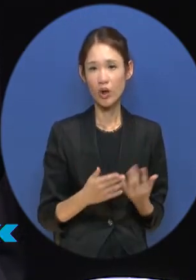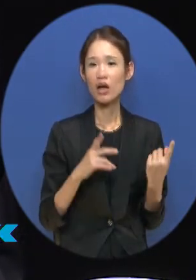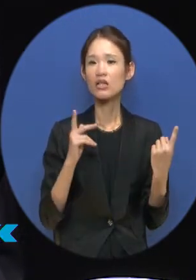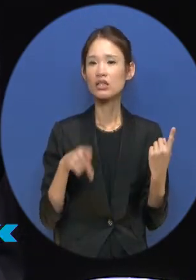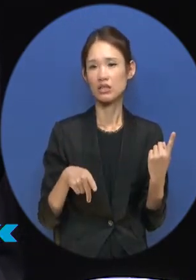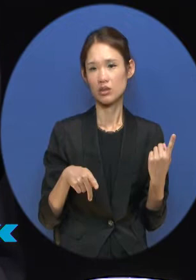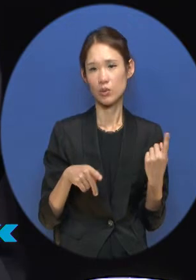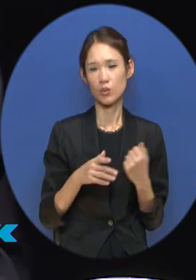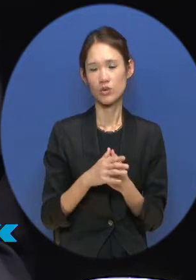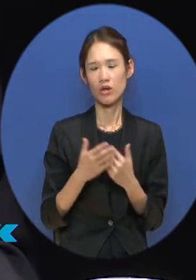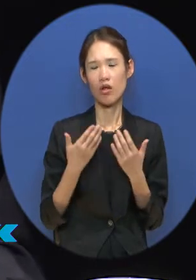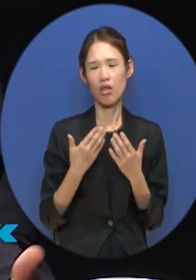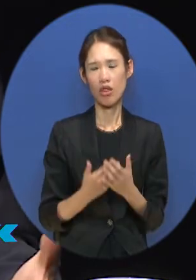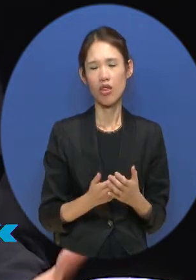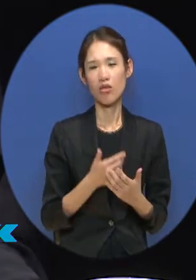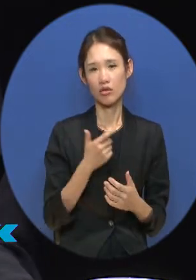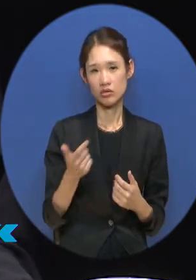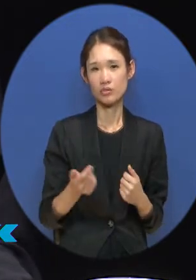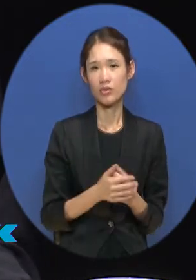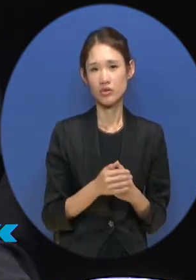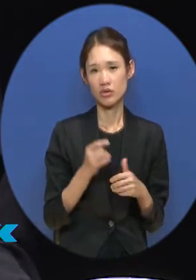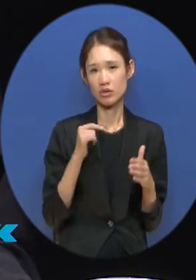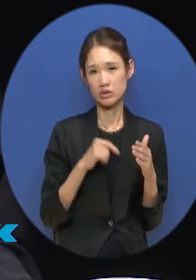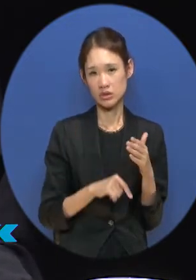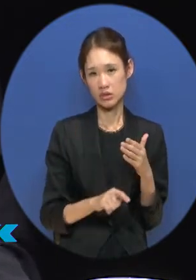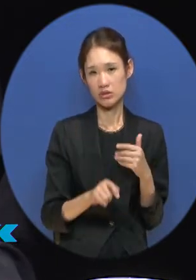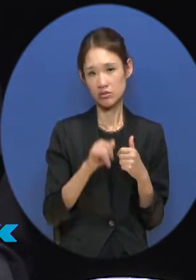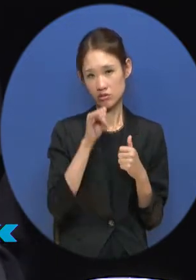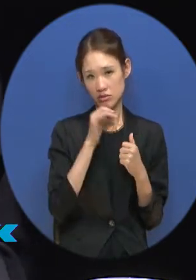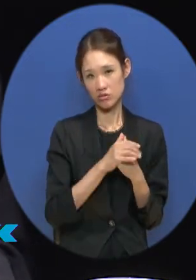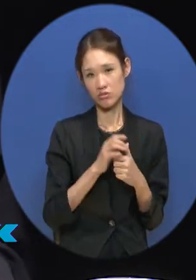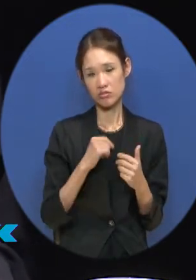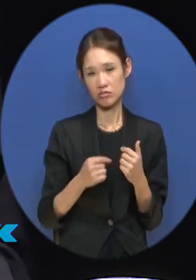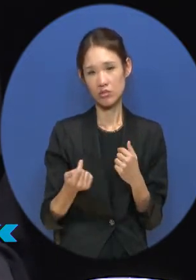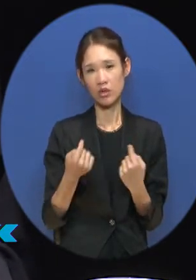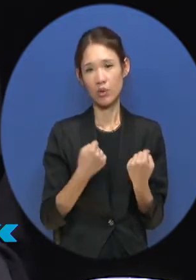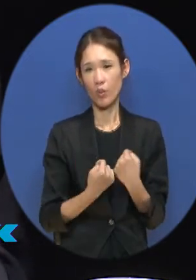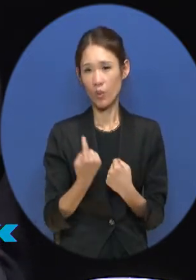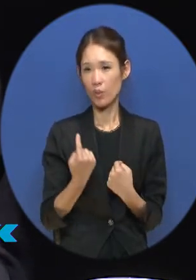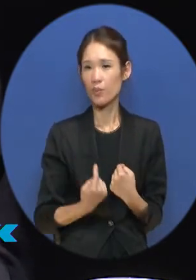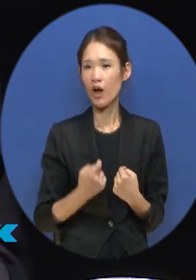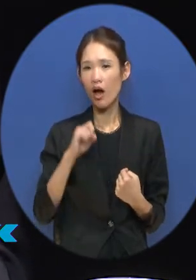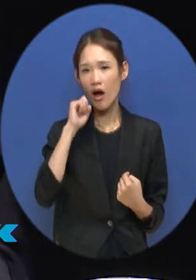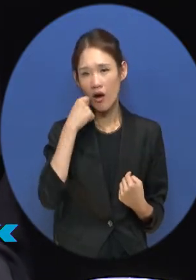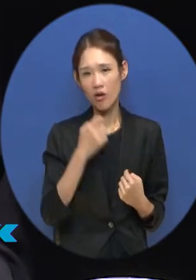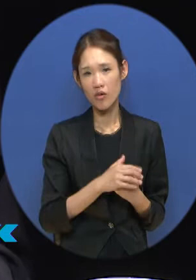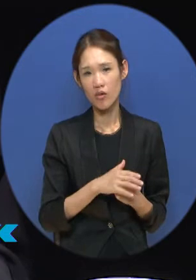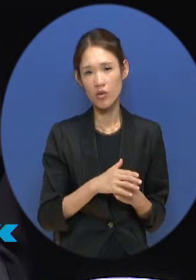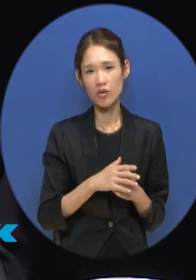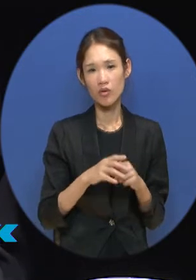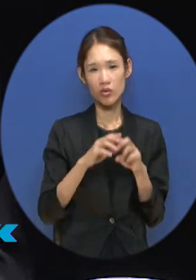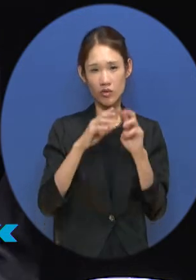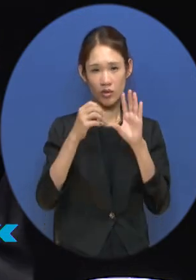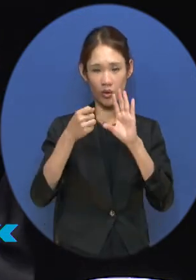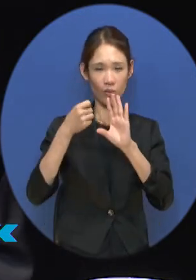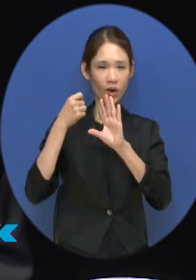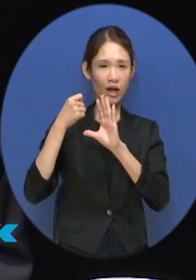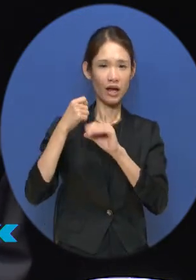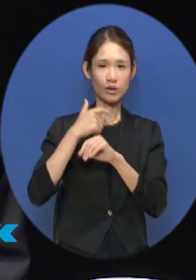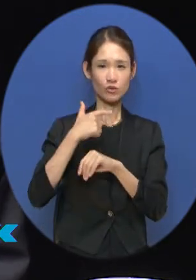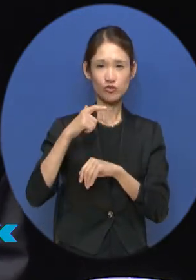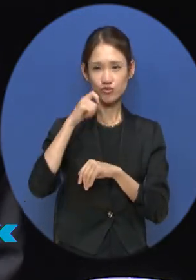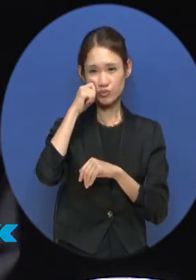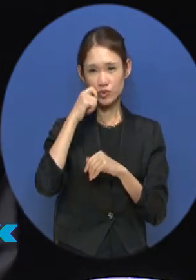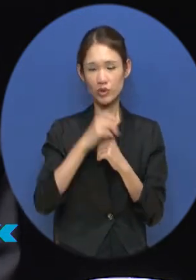굉장히 무거운데 이제 지하에 있다 보니까 이게 이제 밖으로 나오기가 어렵죠. 그래서 환기가 굉장히 아마 문제가 될 것